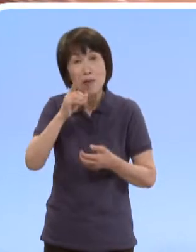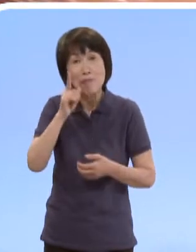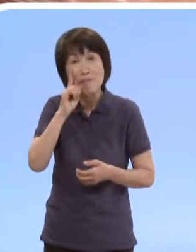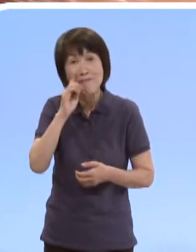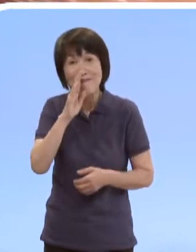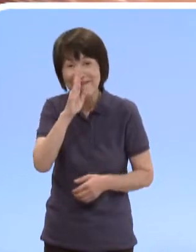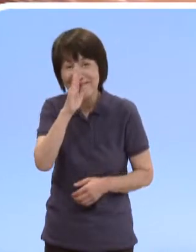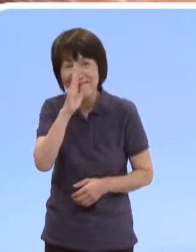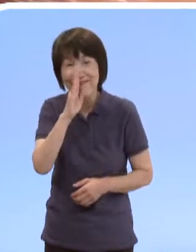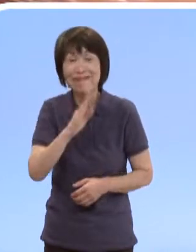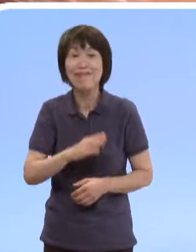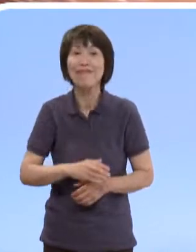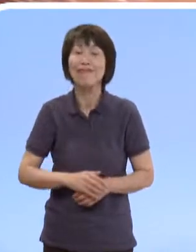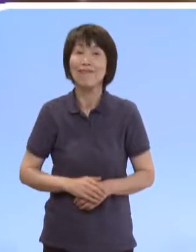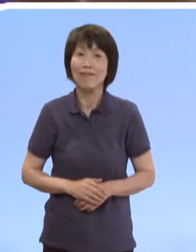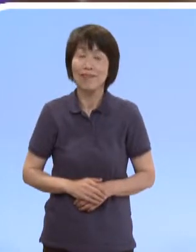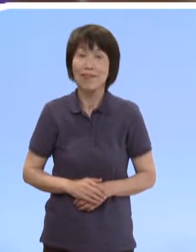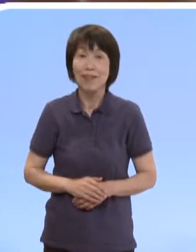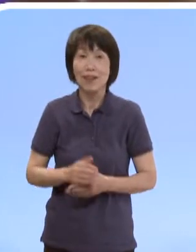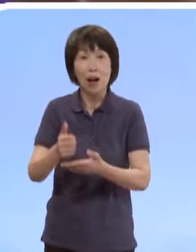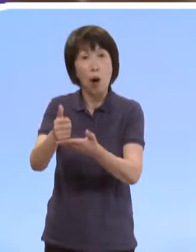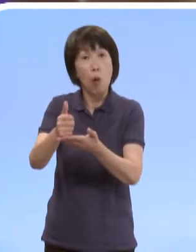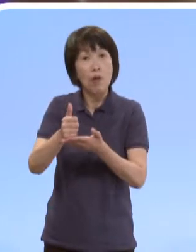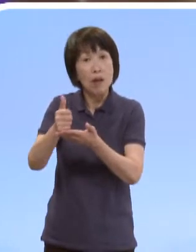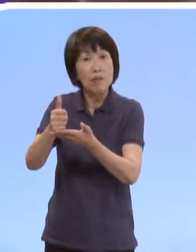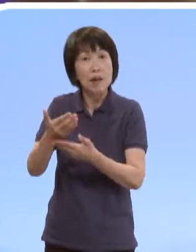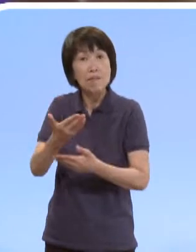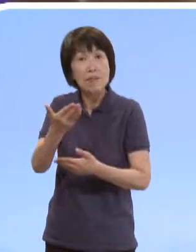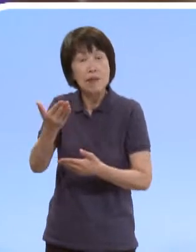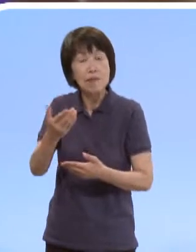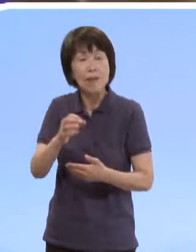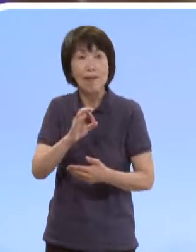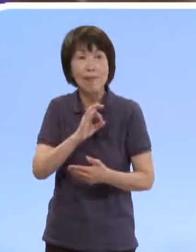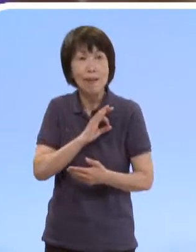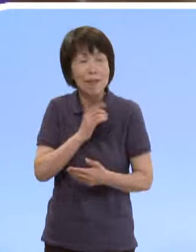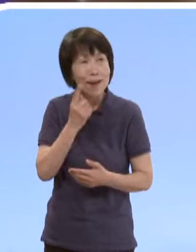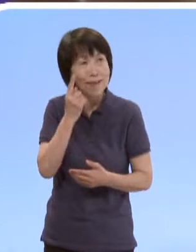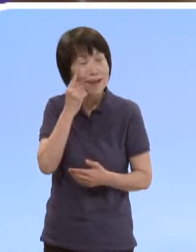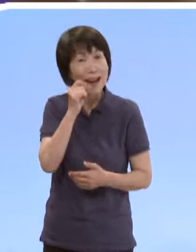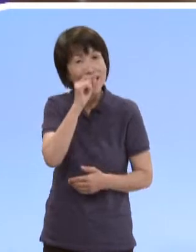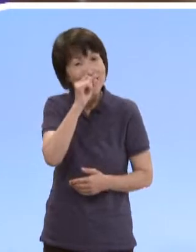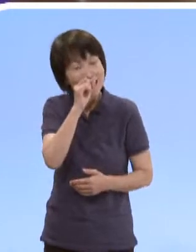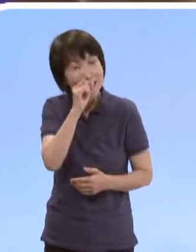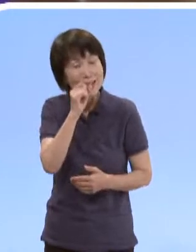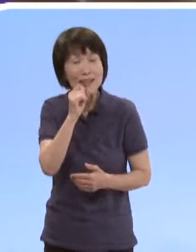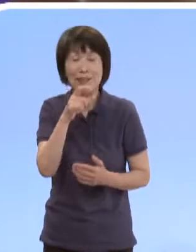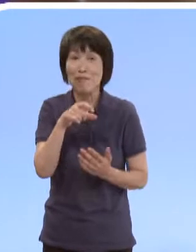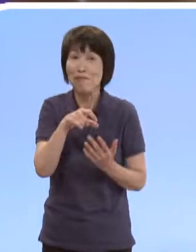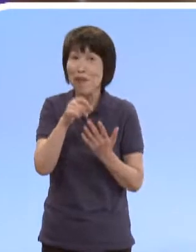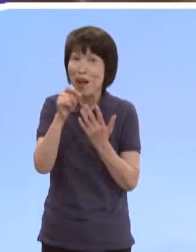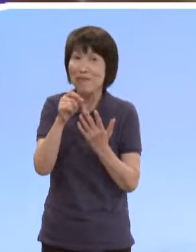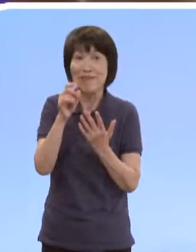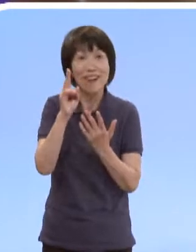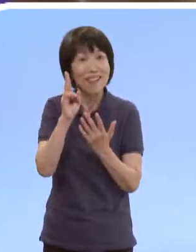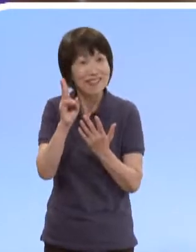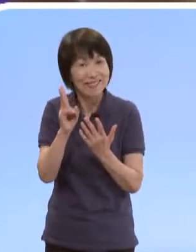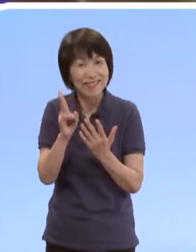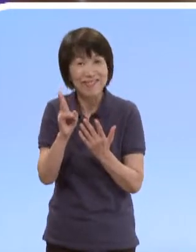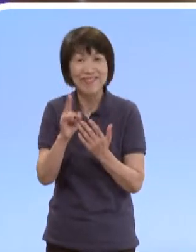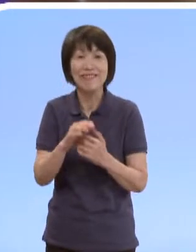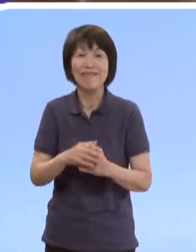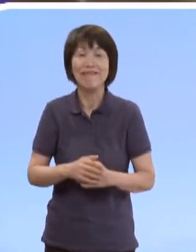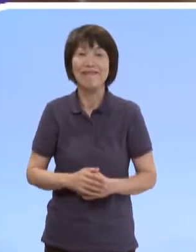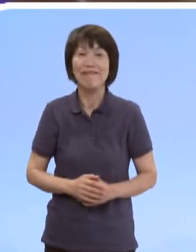飲んでみてください。 多くのお客さんは好みの名前や直感でカクテルを選ぶそうです。